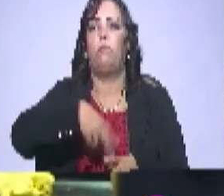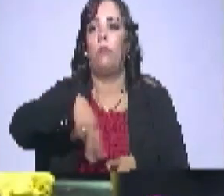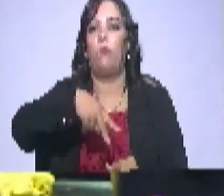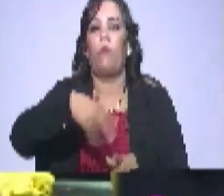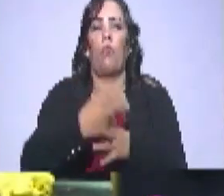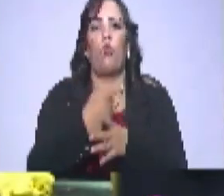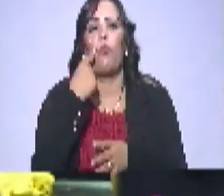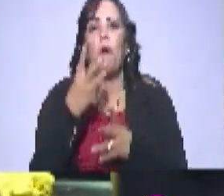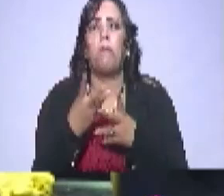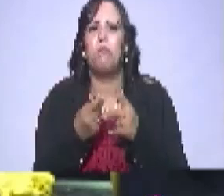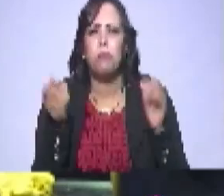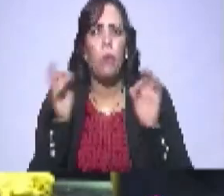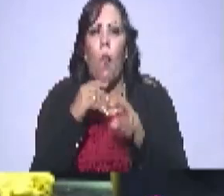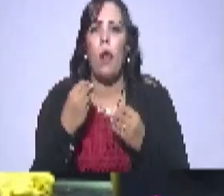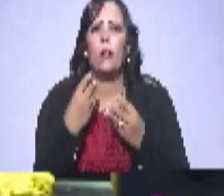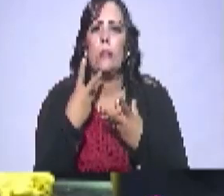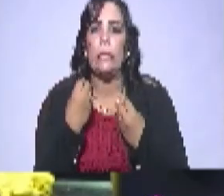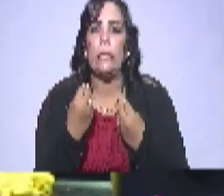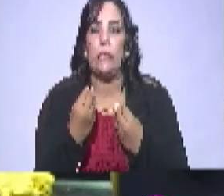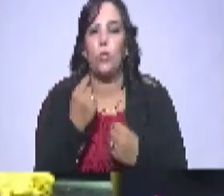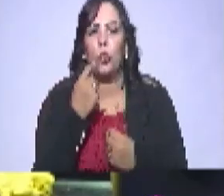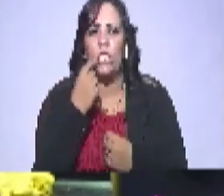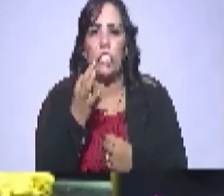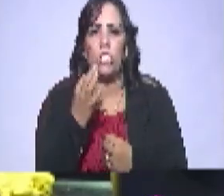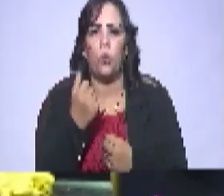مش هننعمهم قوي.